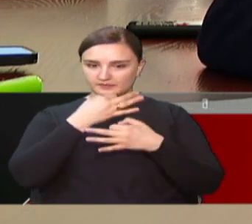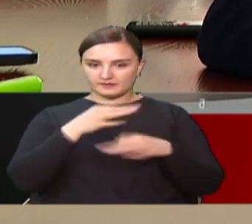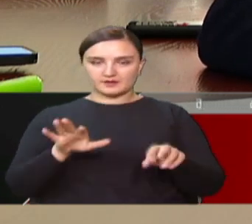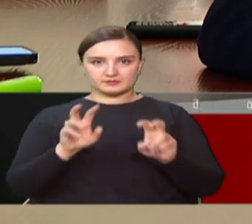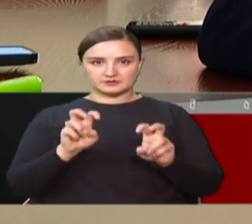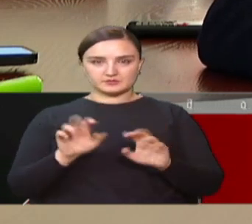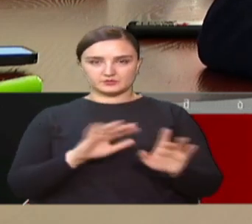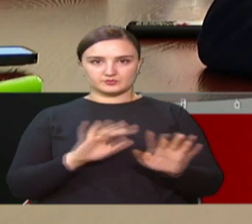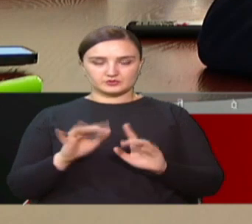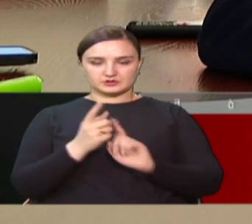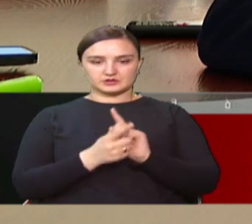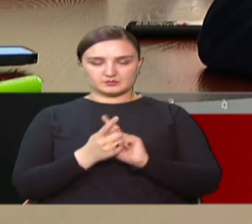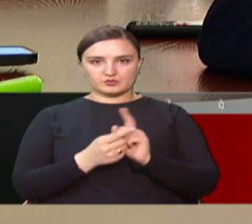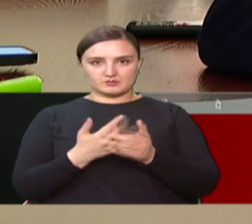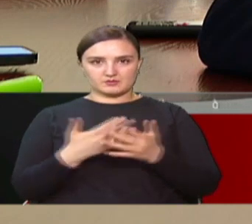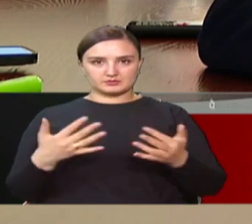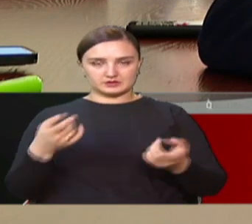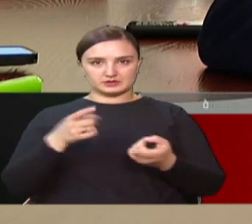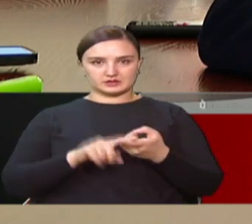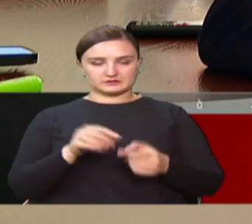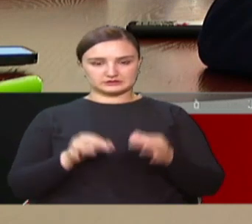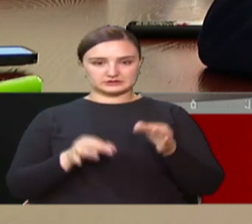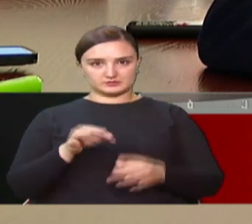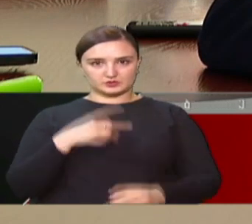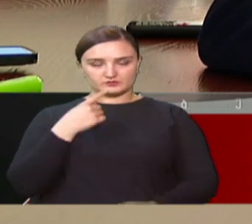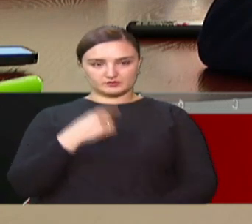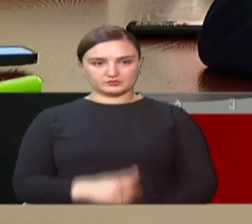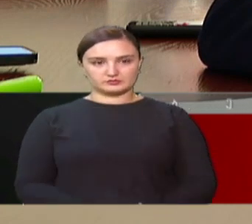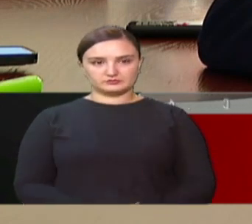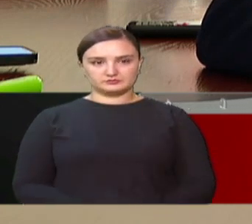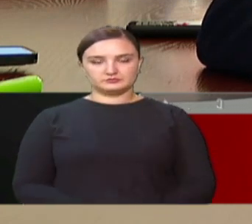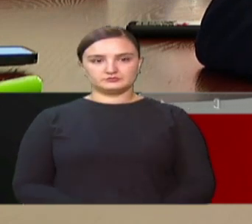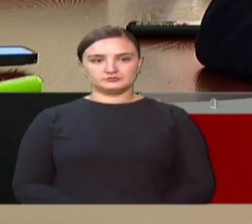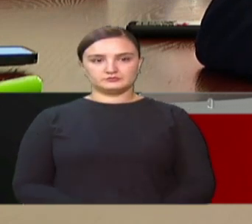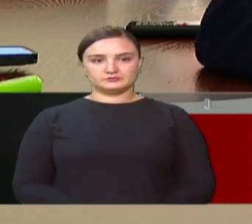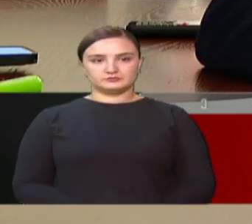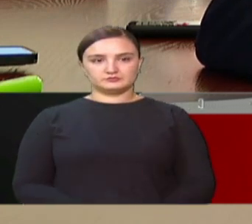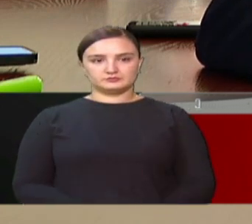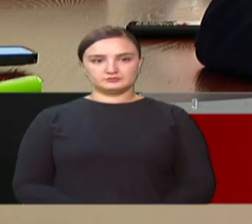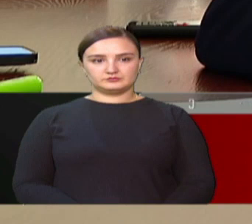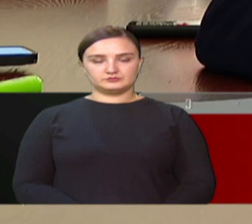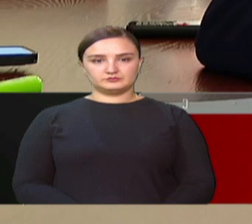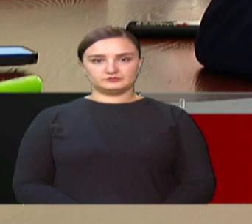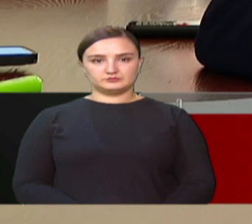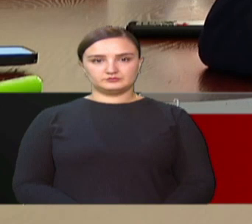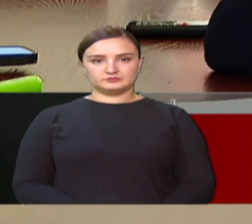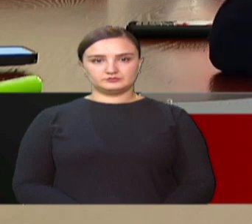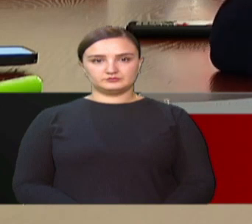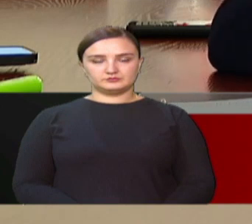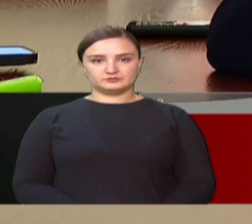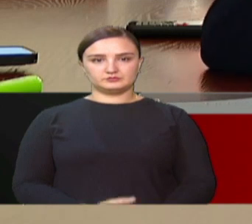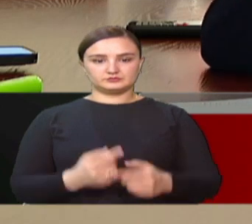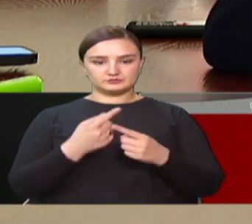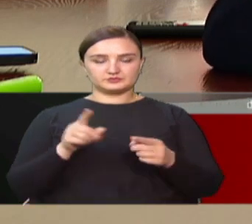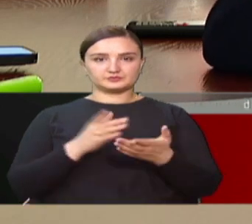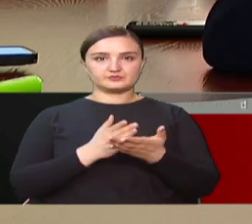პროცესში რეფორმებთან დაკავშირებული სასამართლოს გულისხმობ. ისევე როგორც ყველა სხვა მიმართულები ჩვენ აი ტრანსპარენტულად დღეს